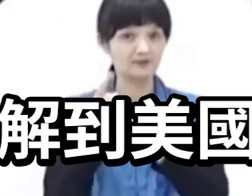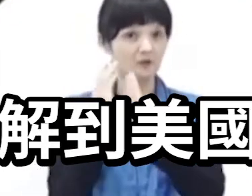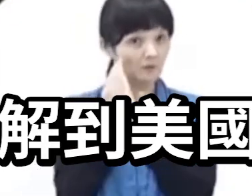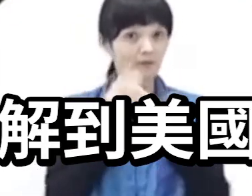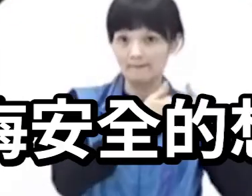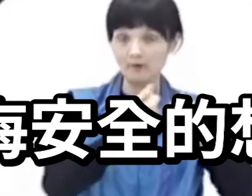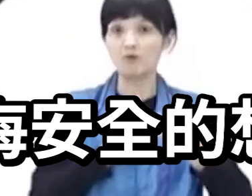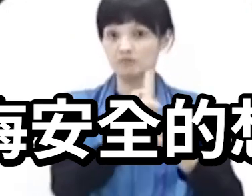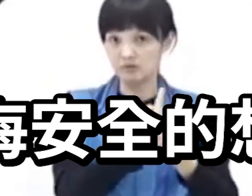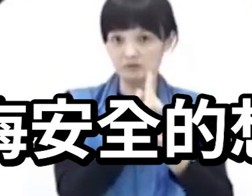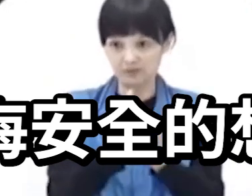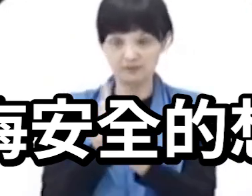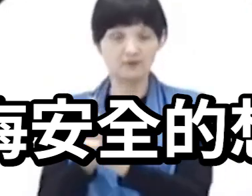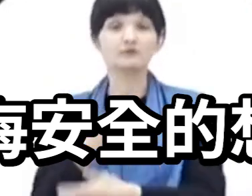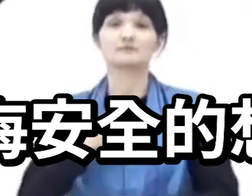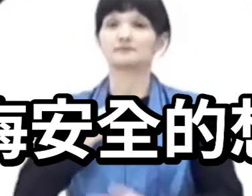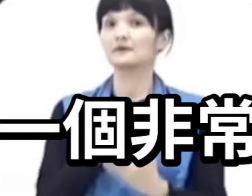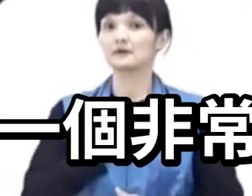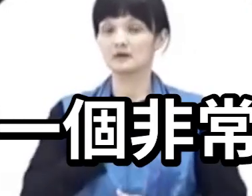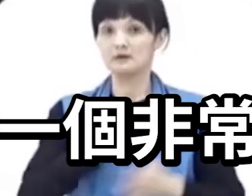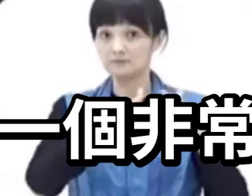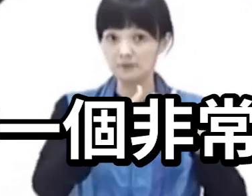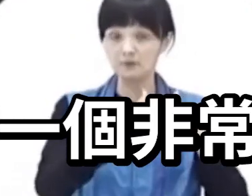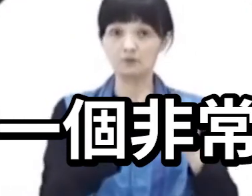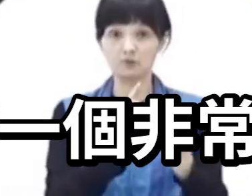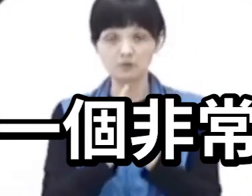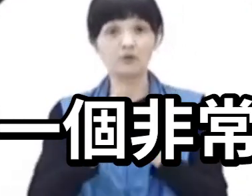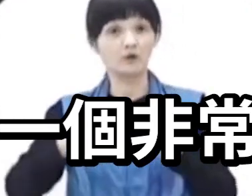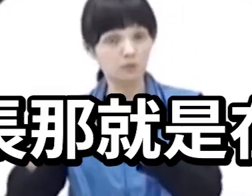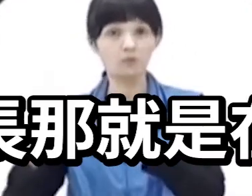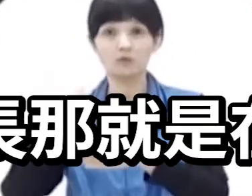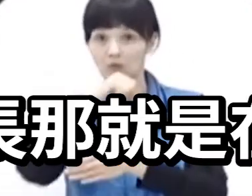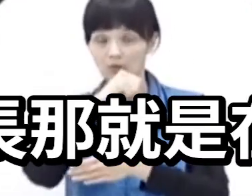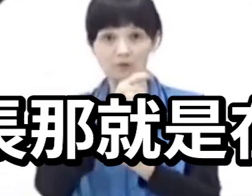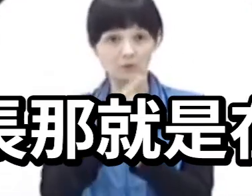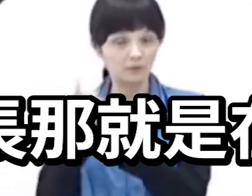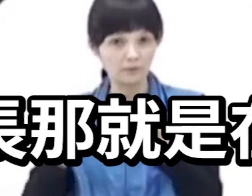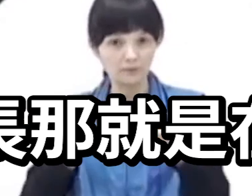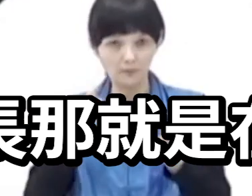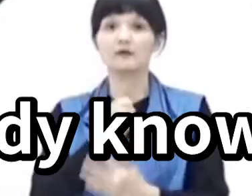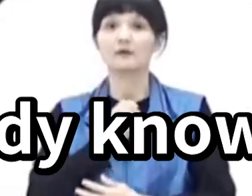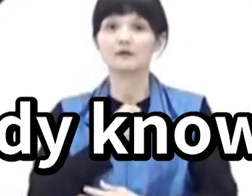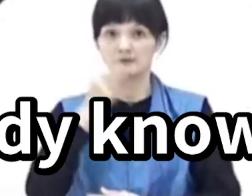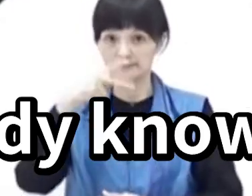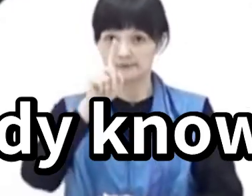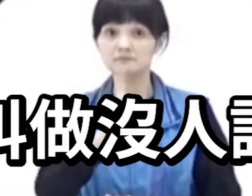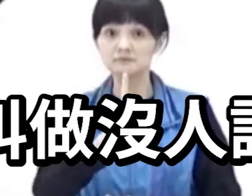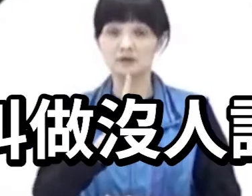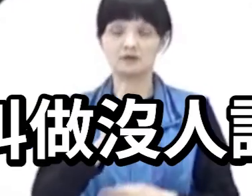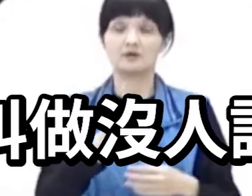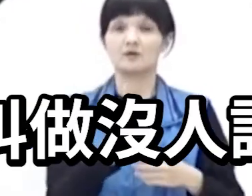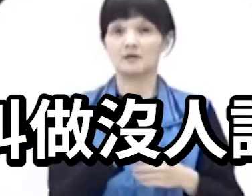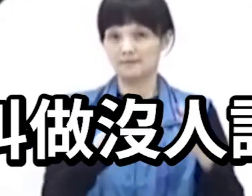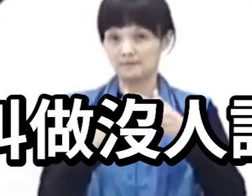国对于美中、对于台海安全的想法以外，我还发现了一个非常残酷的事实，侯市长，那就是在华府 ，Nobody knows you， 中